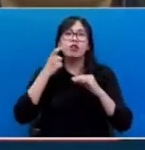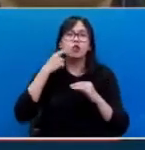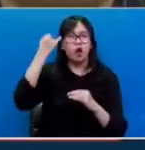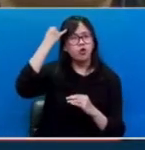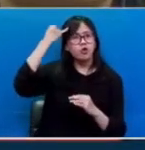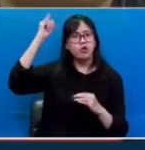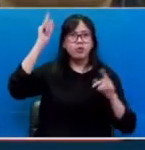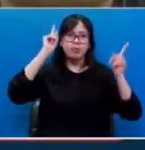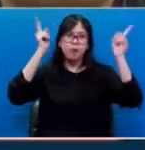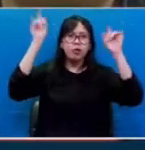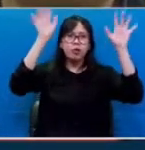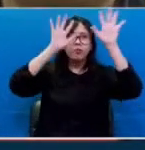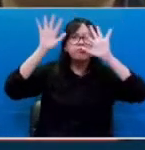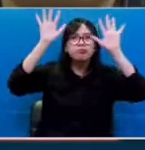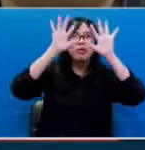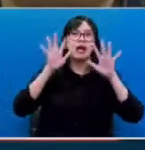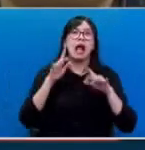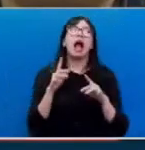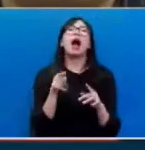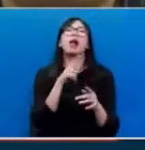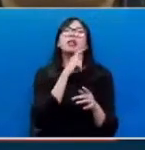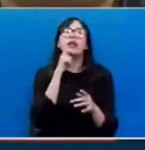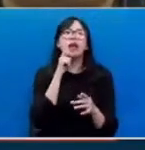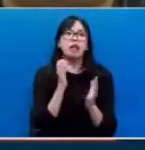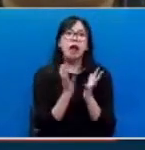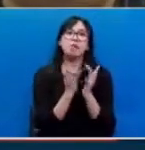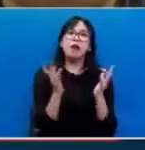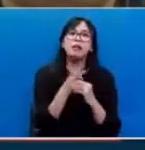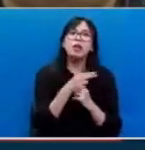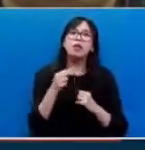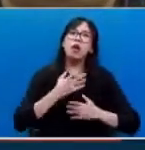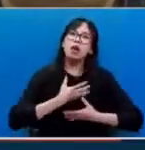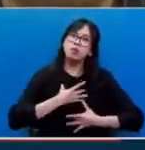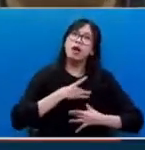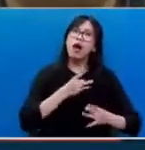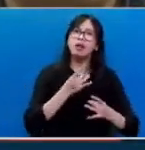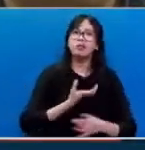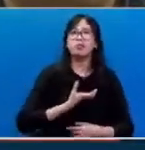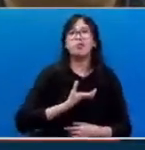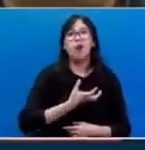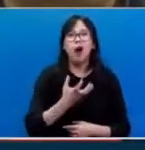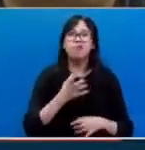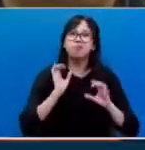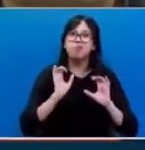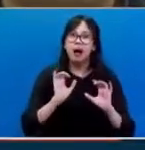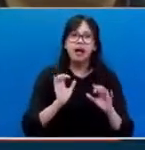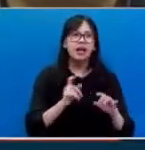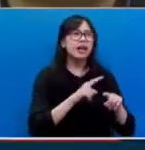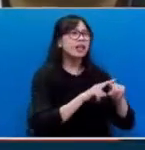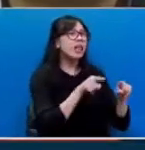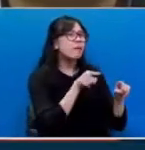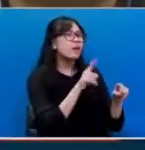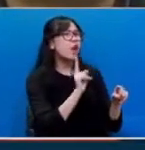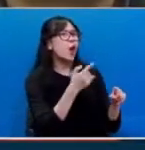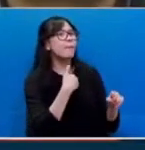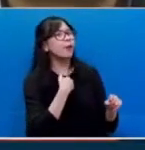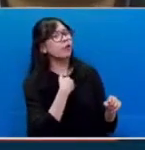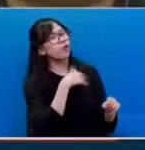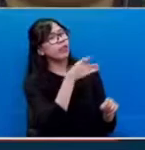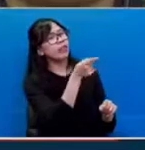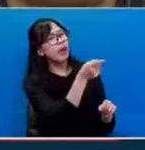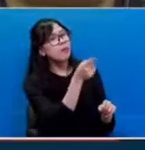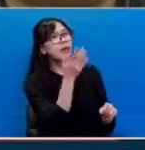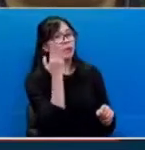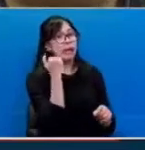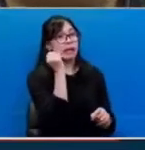ee lebih disukai oleh publik ee Indonesia kemudian ya karena tapi konteksnya apa kalau menurut anda Pak jeri ini